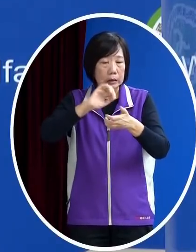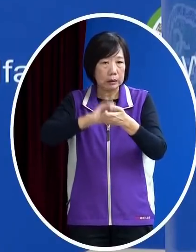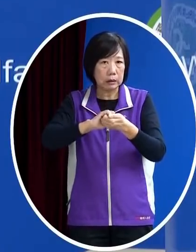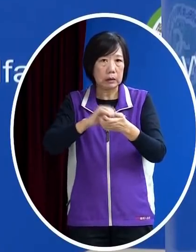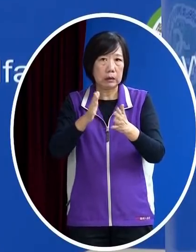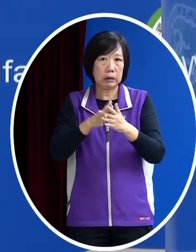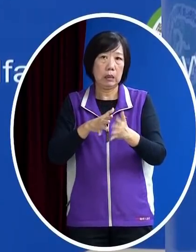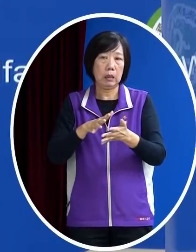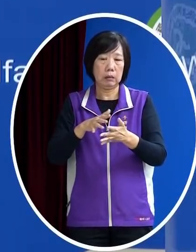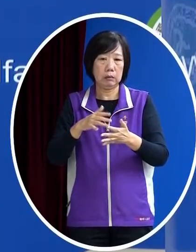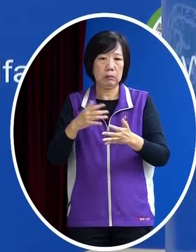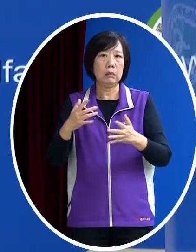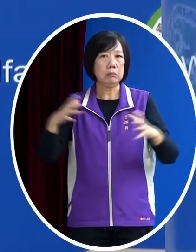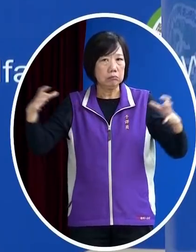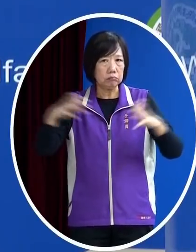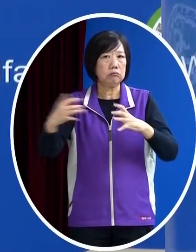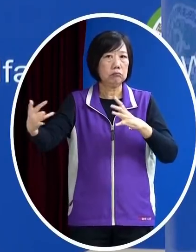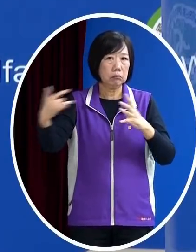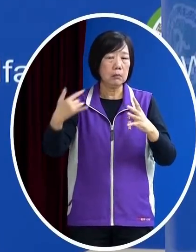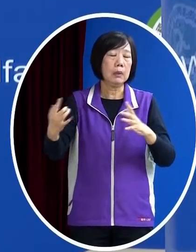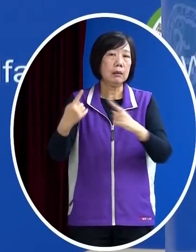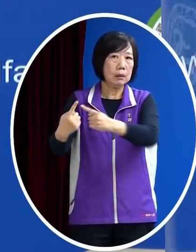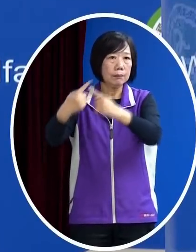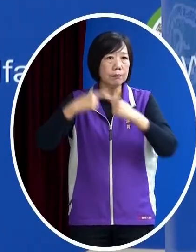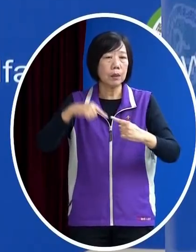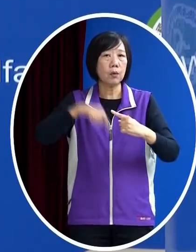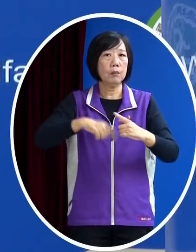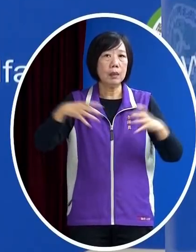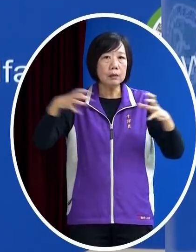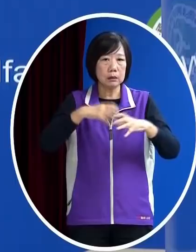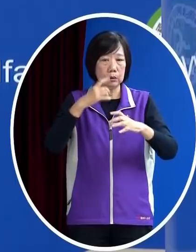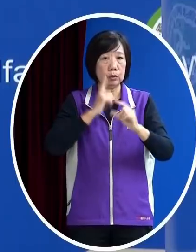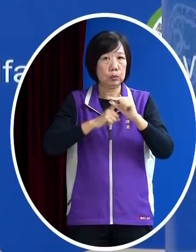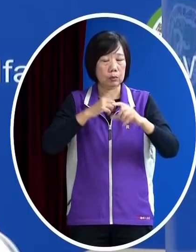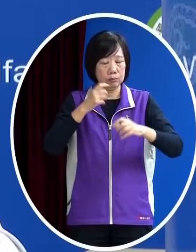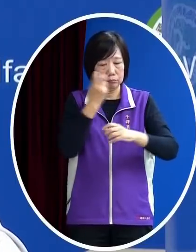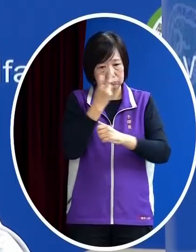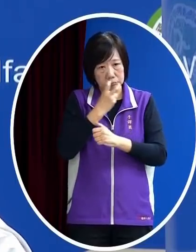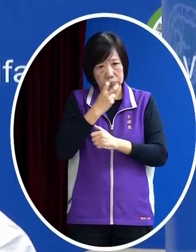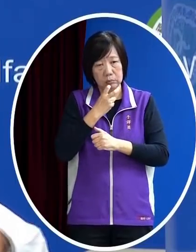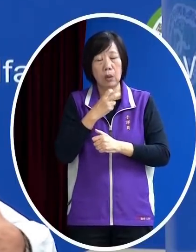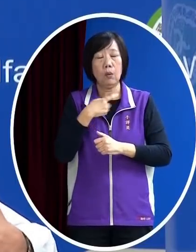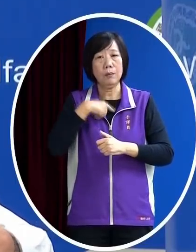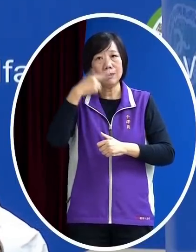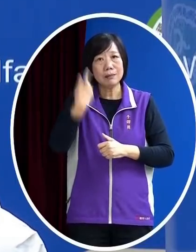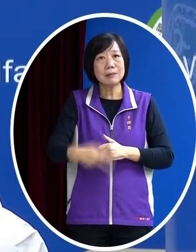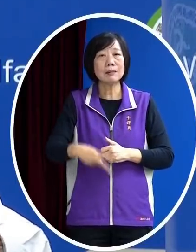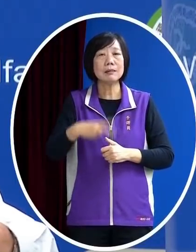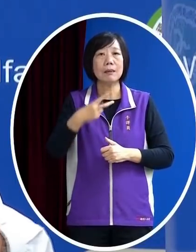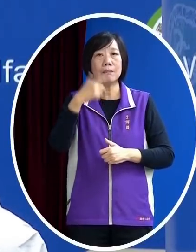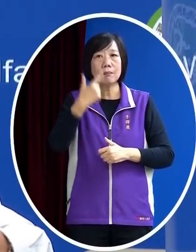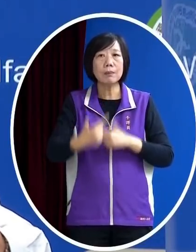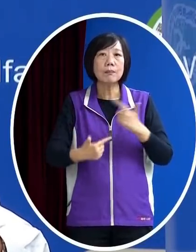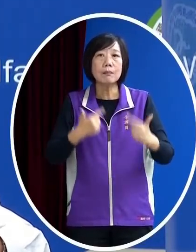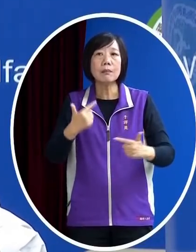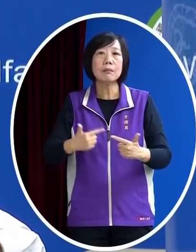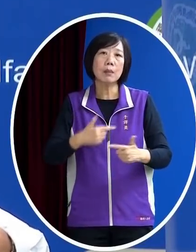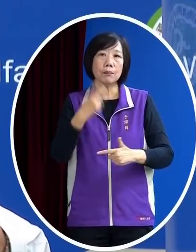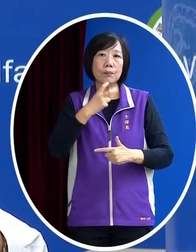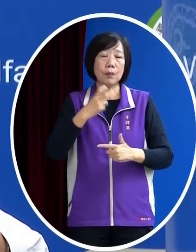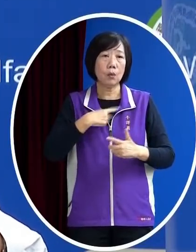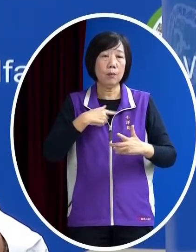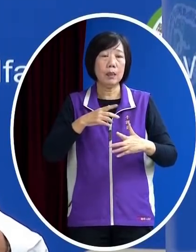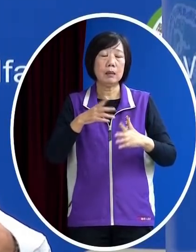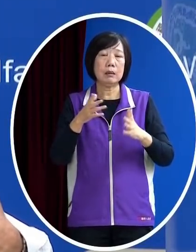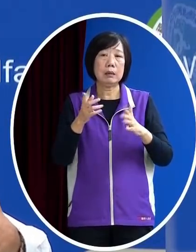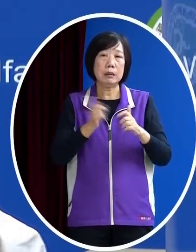的集中检疫所。好，那因为这段时间集中检疫所慢慢在空，因为我们印尼这边停了嘛。好，印